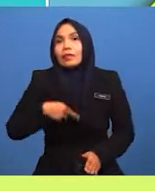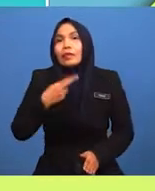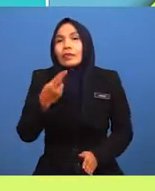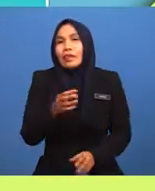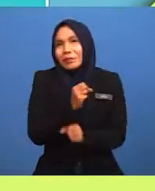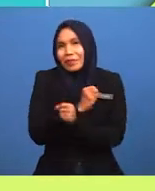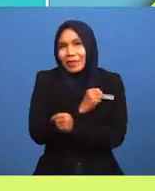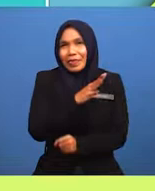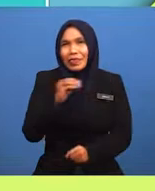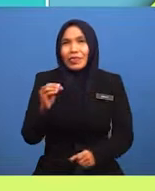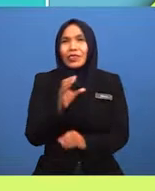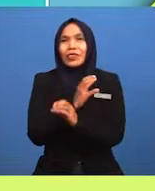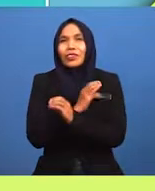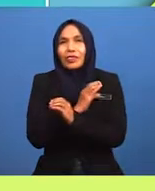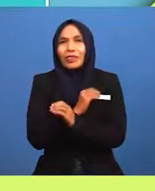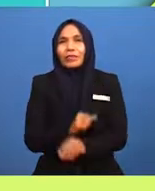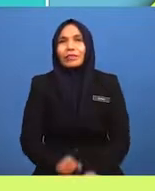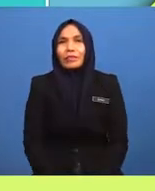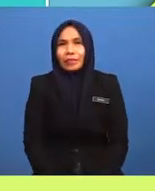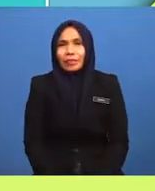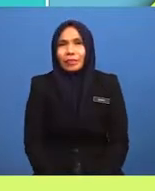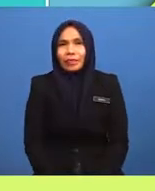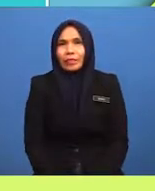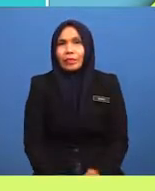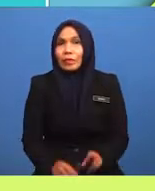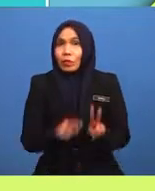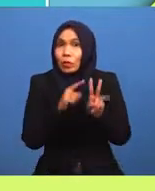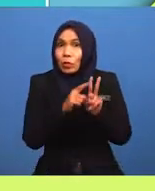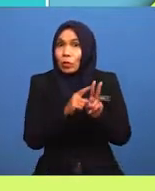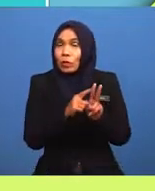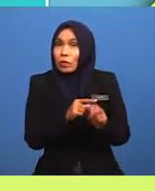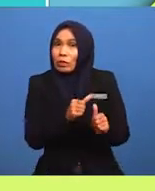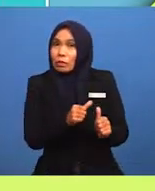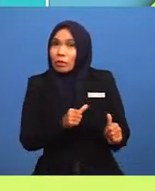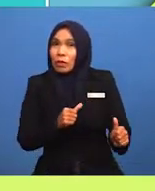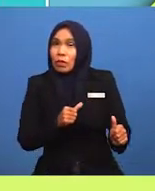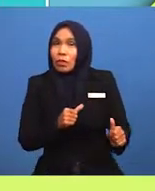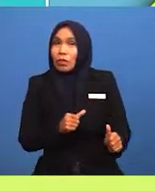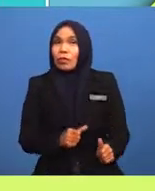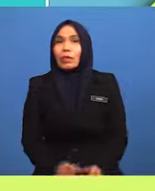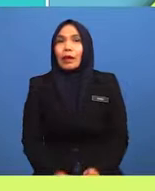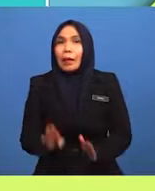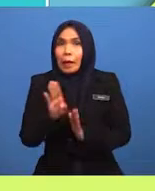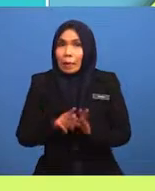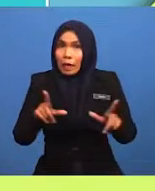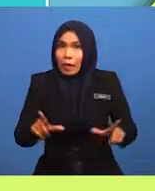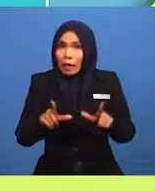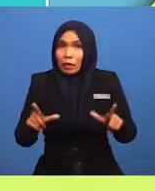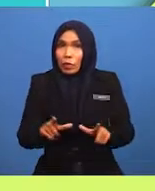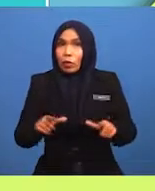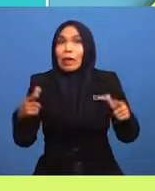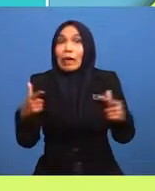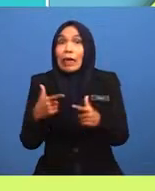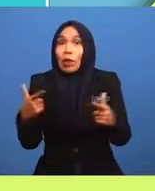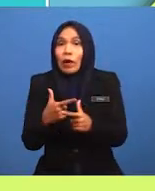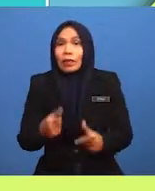kepada ahli keluarga. Dua, mengelakkan berlaku pergaduhan dalam